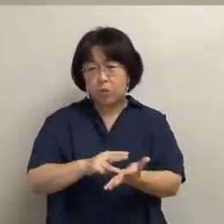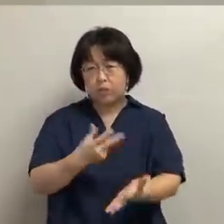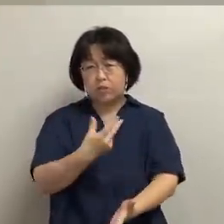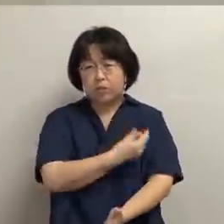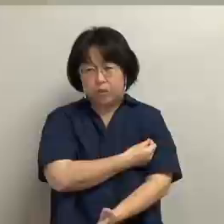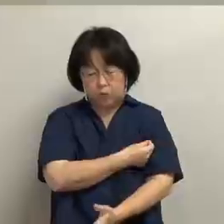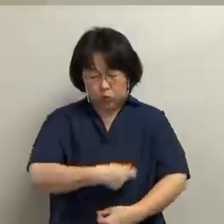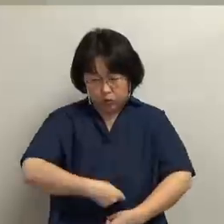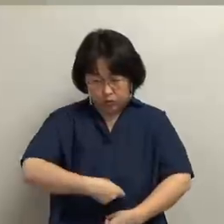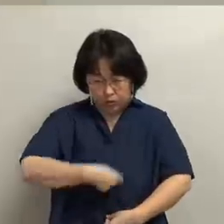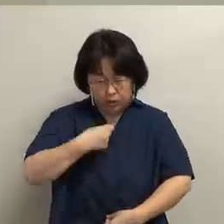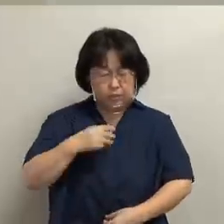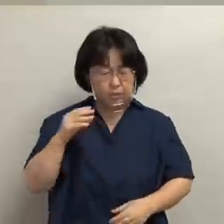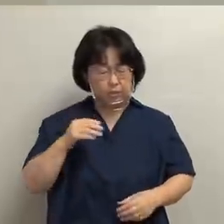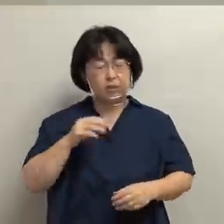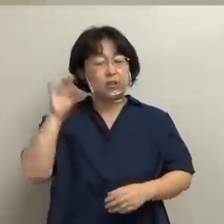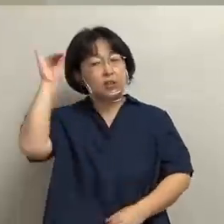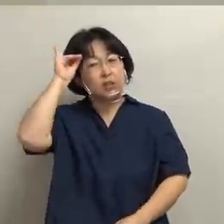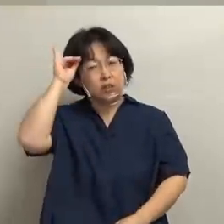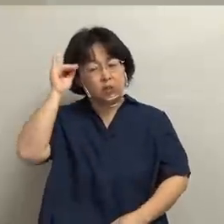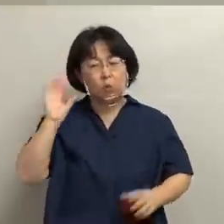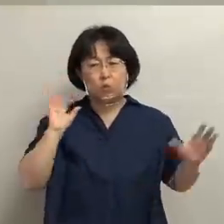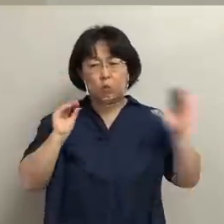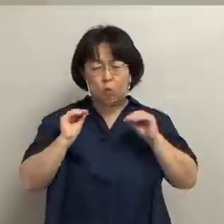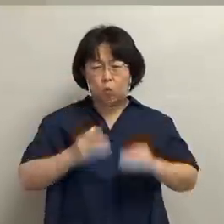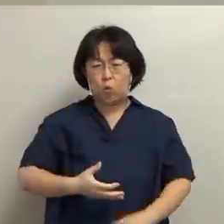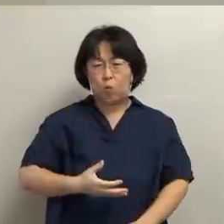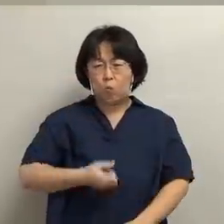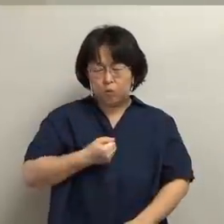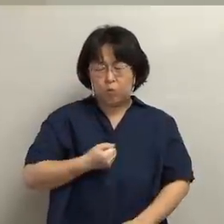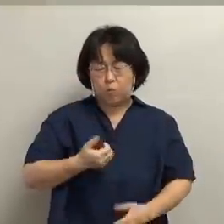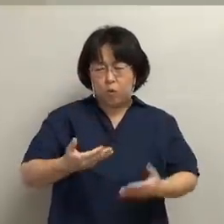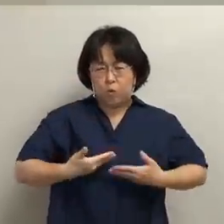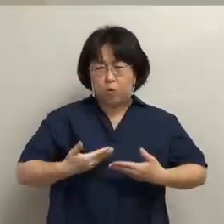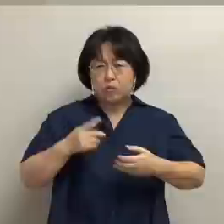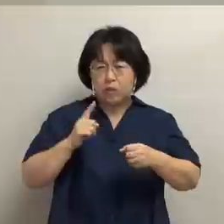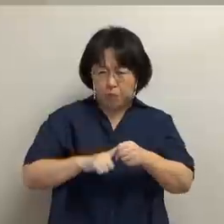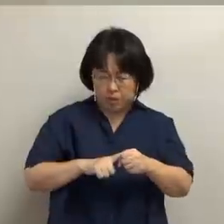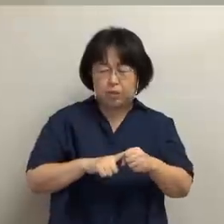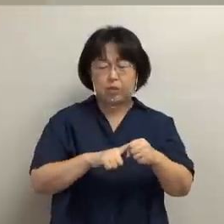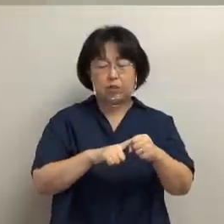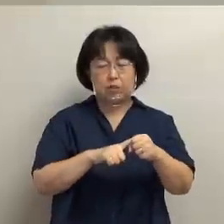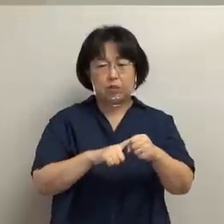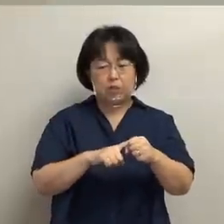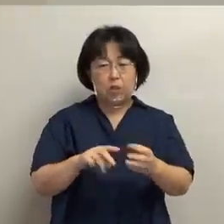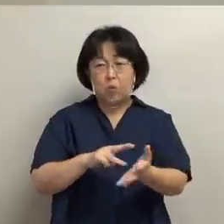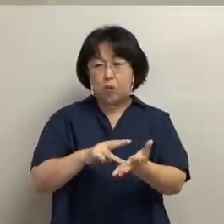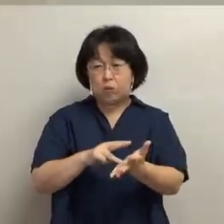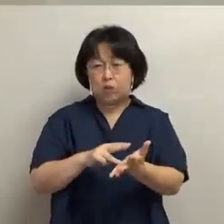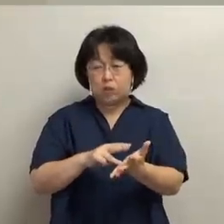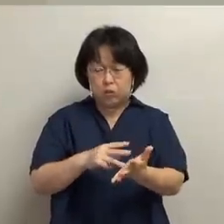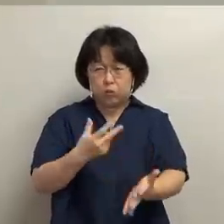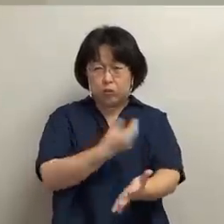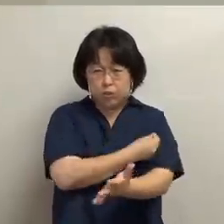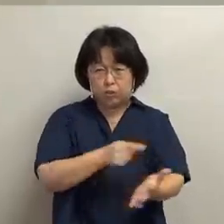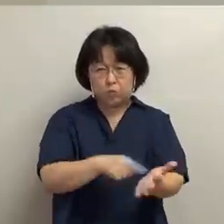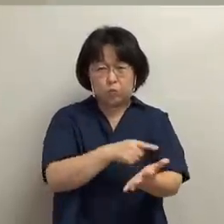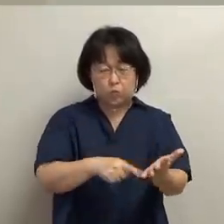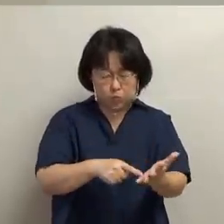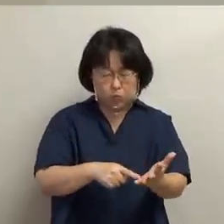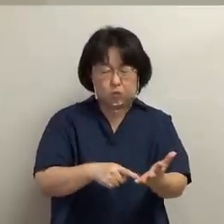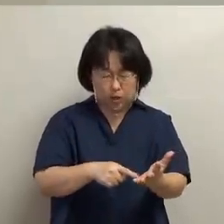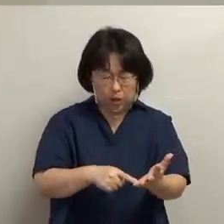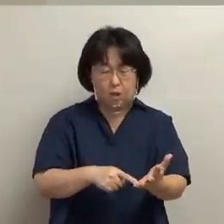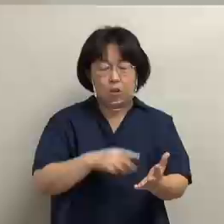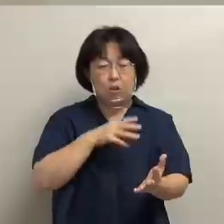正しい知識と情報を持ってもらうとこれを目的としてワクチンを接種した20代から30代の方に